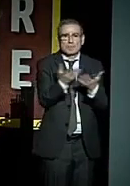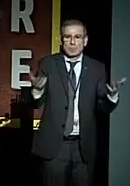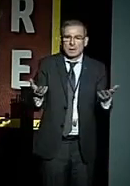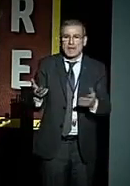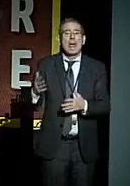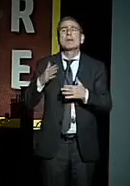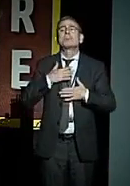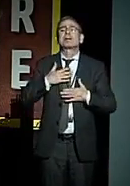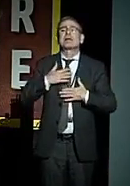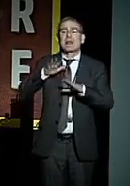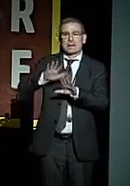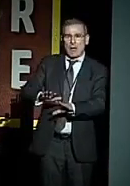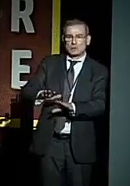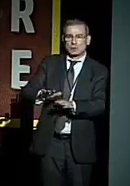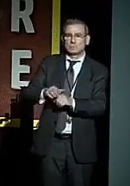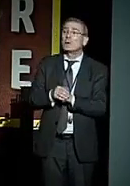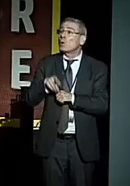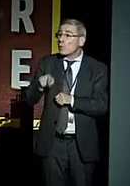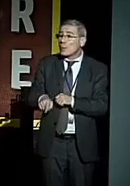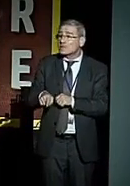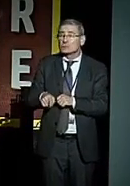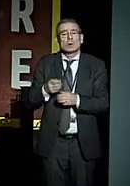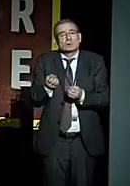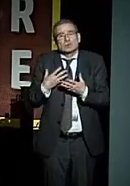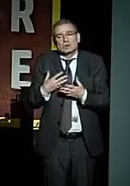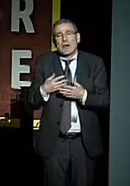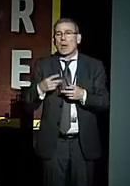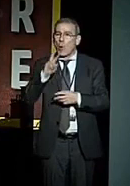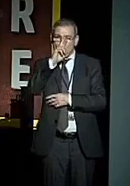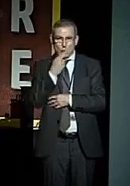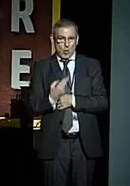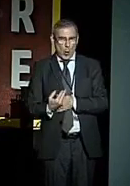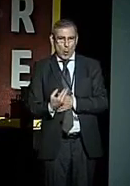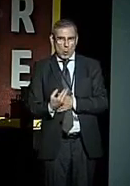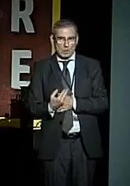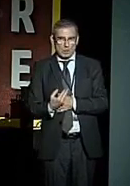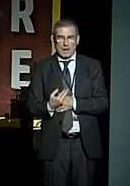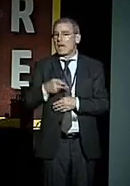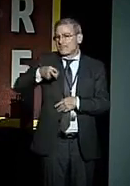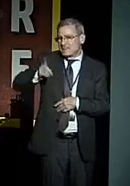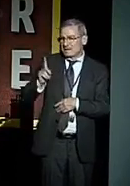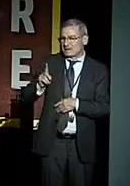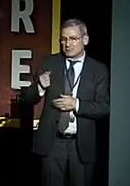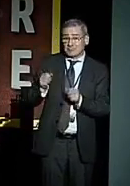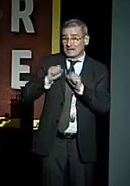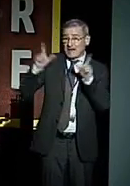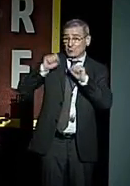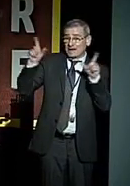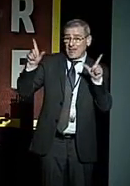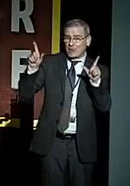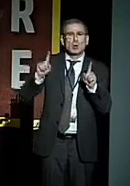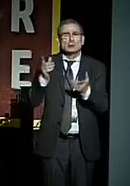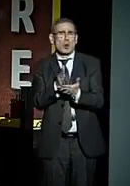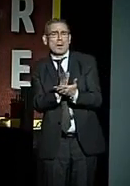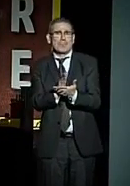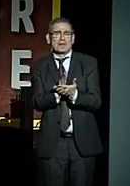e questo dà un ruolo al Partito Democratico straordinario. Un ruolo al Partito Democratico che è quello non della mediazione